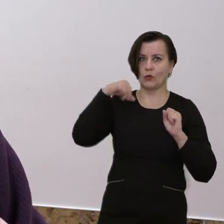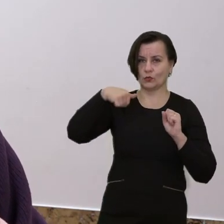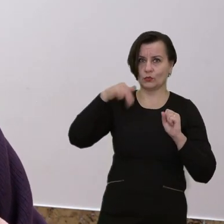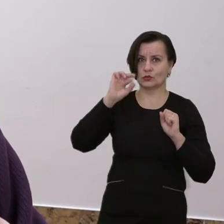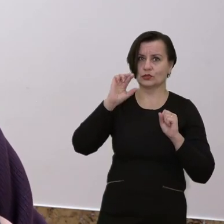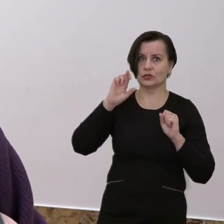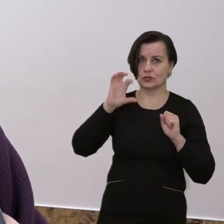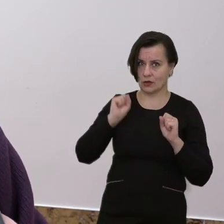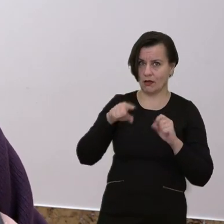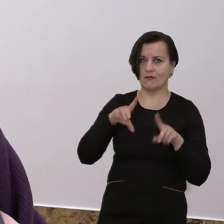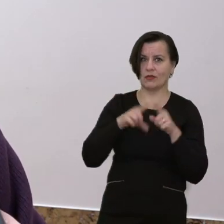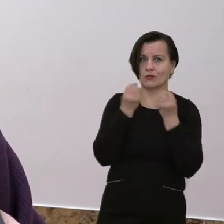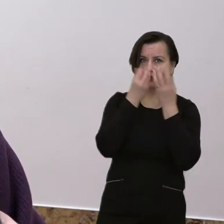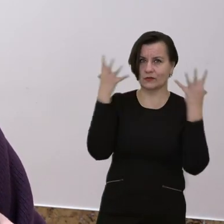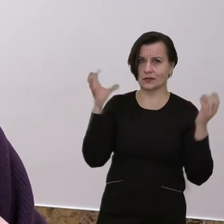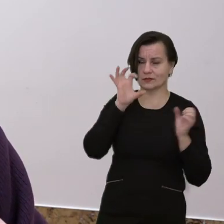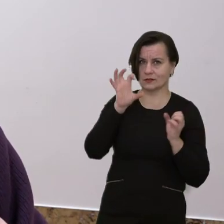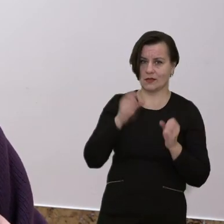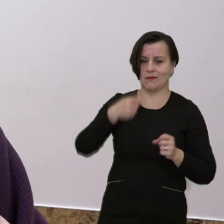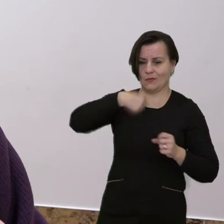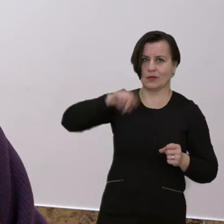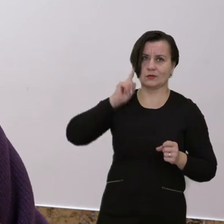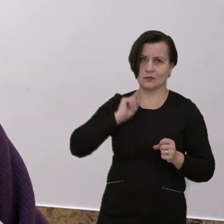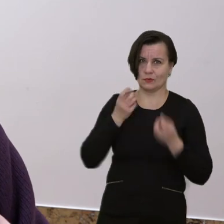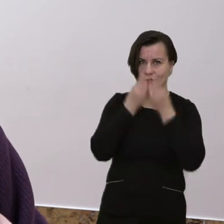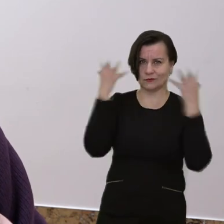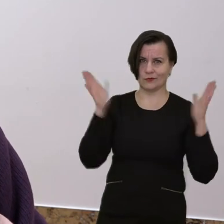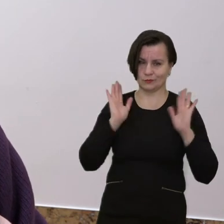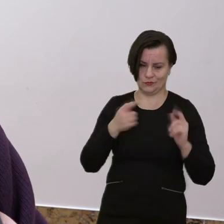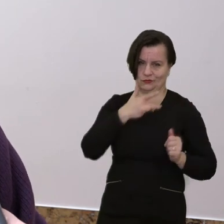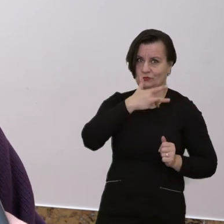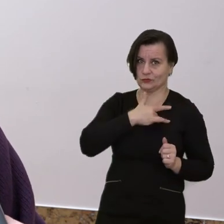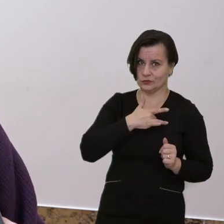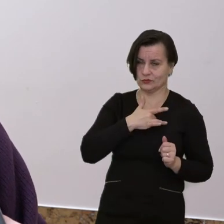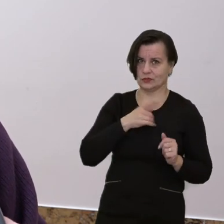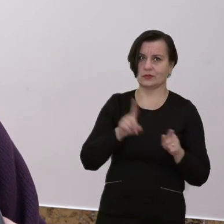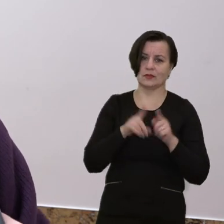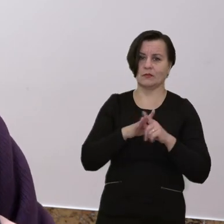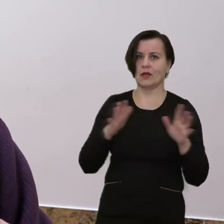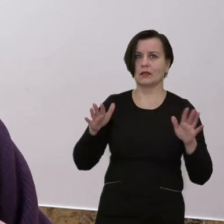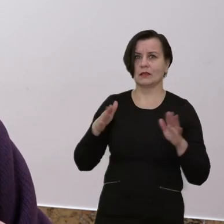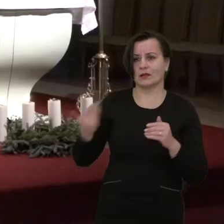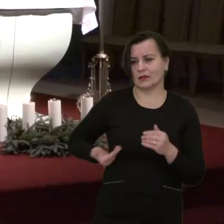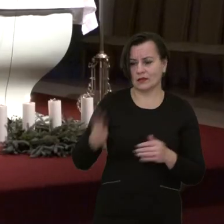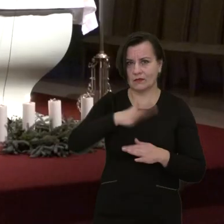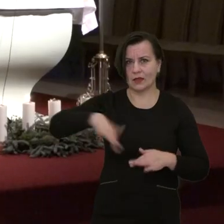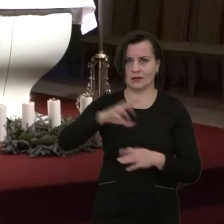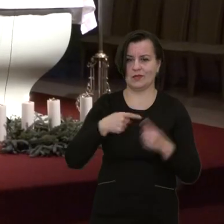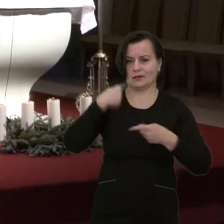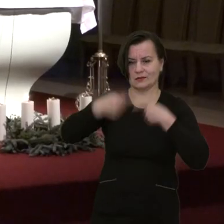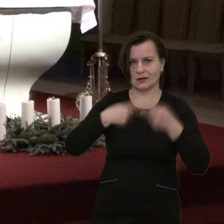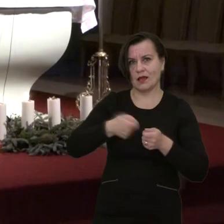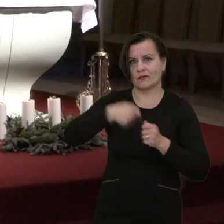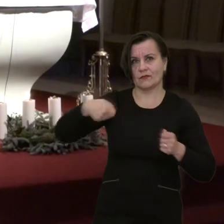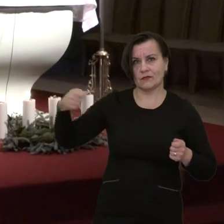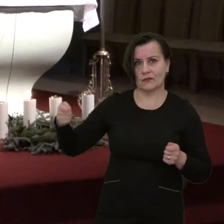Ir mes norim, kad mūsų ta šviesa būtų ir širdy, ir būty, ir tęsti tradicijas. Kaip viskas